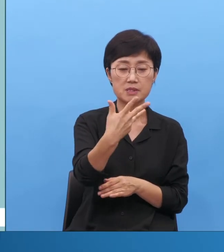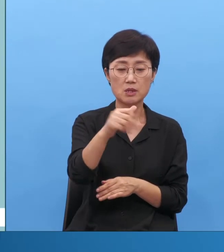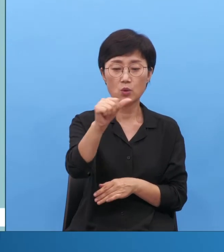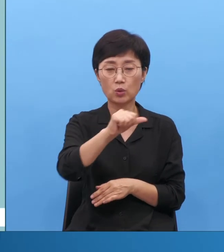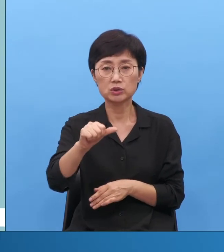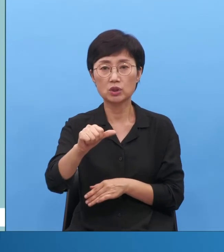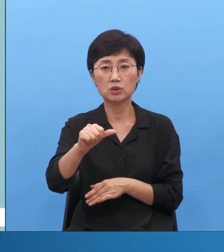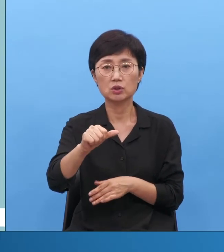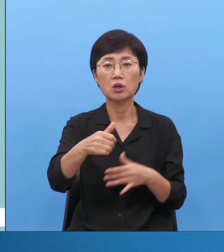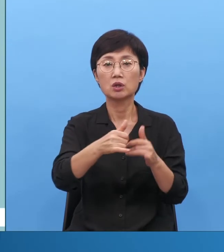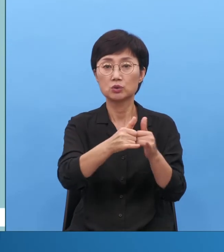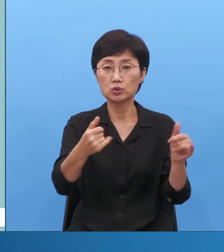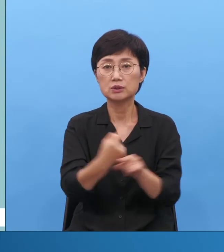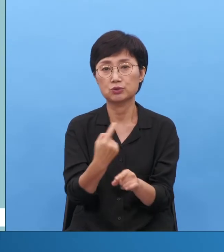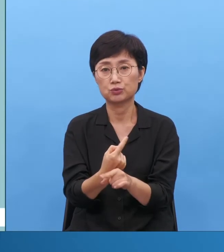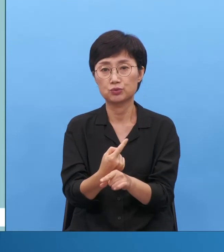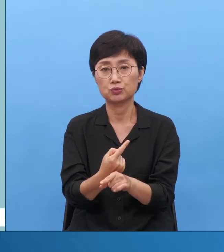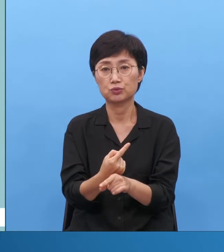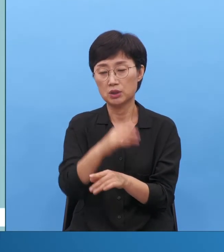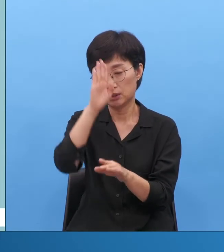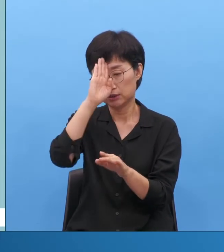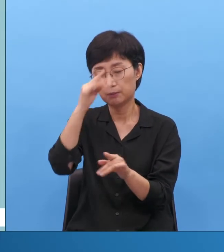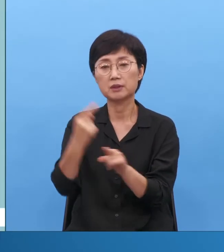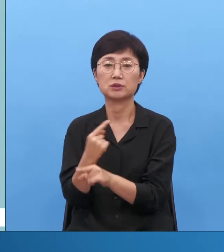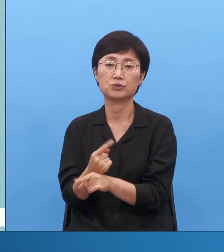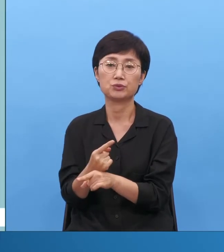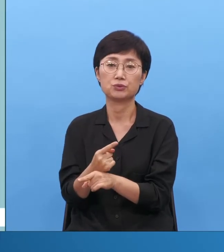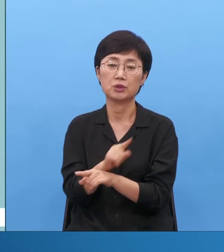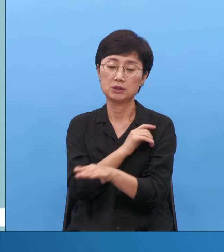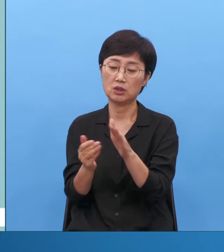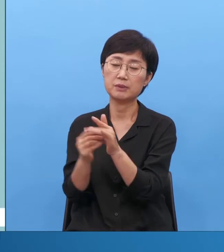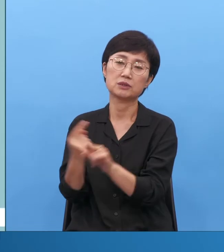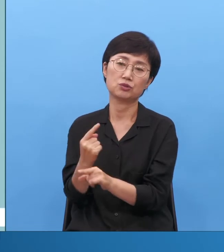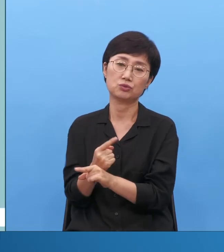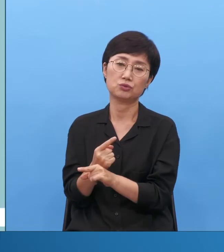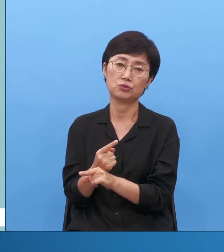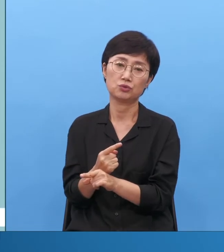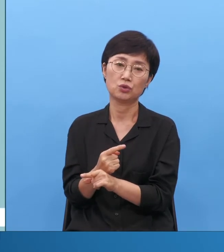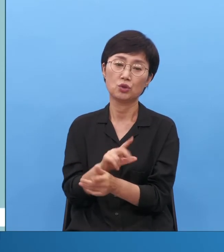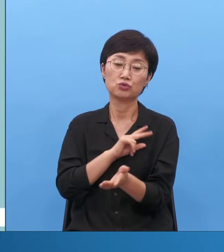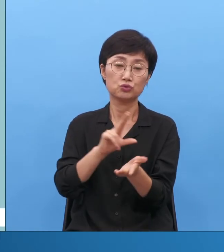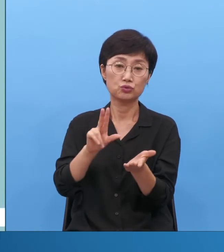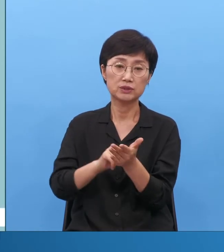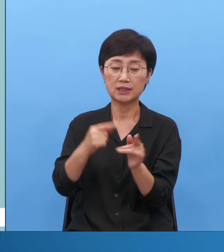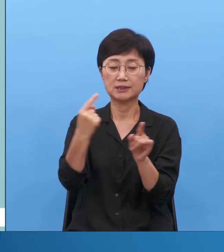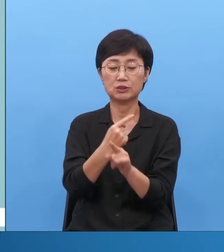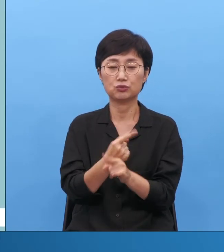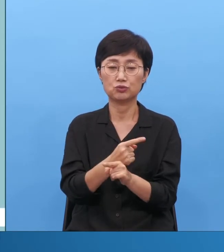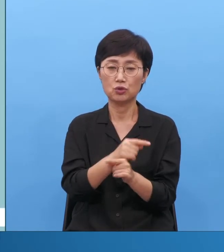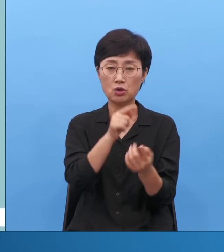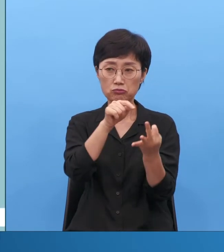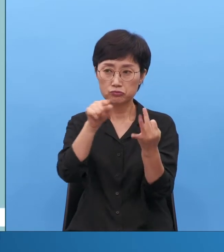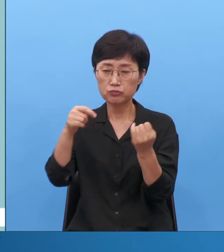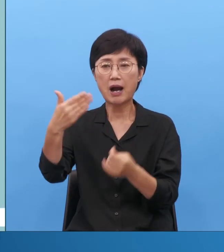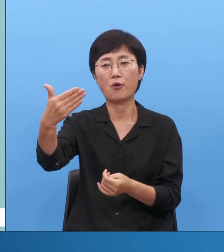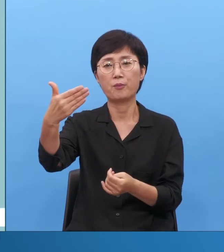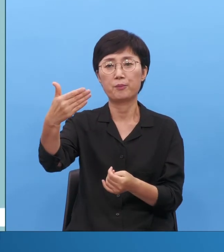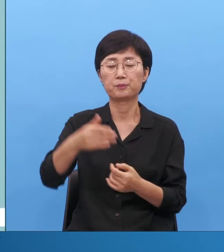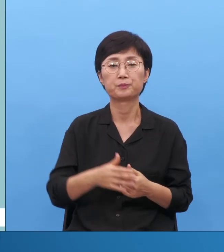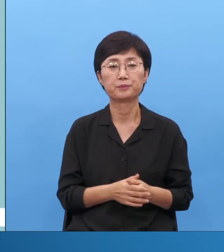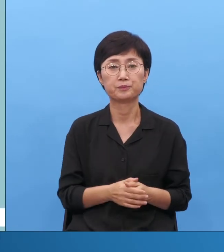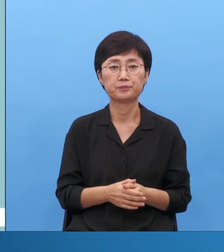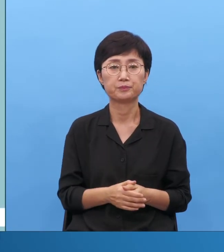치유, 질병 치유, 서밋 치유 등 치유를 주제로 9강의 말씀을 전했습니다.